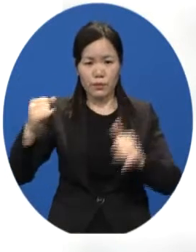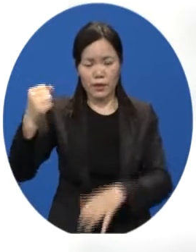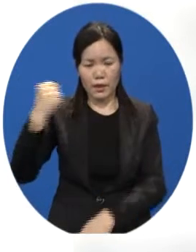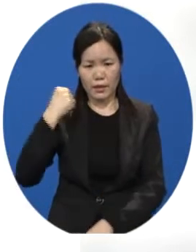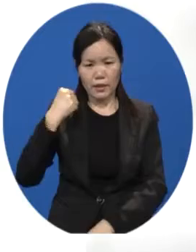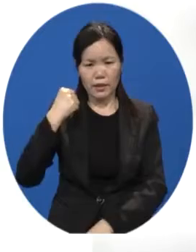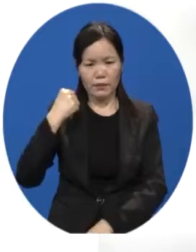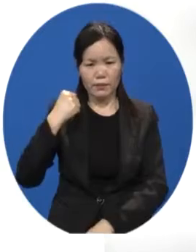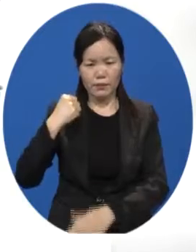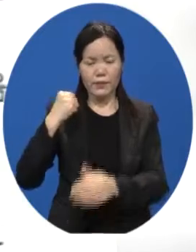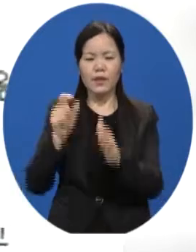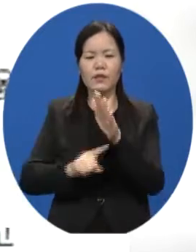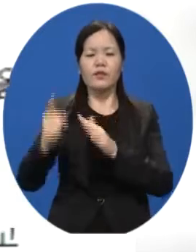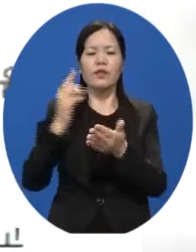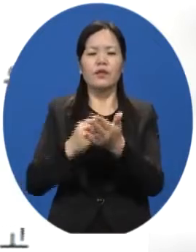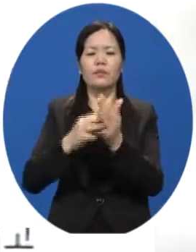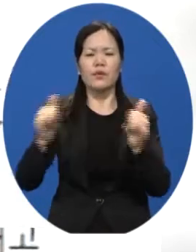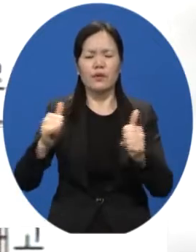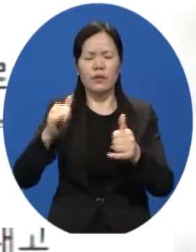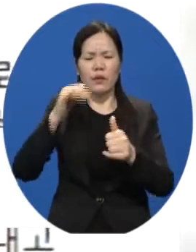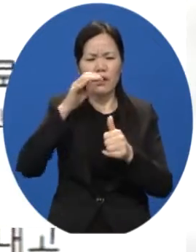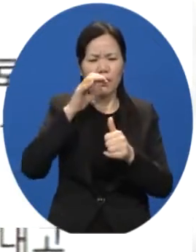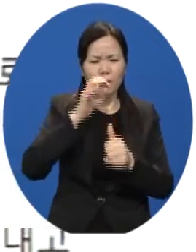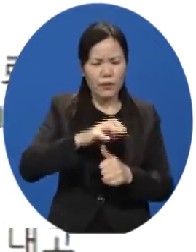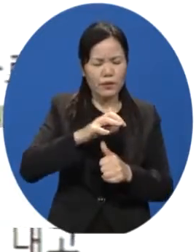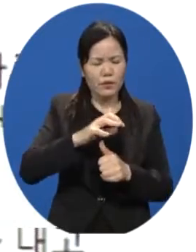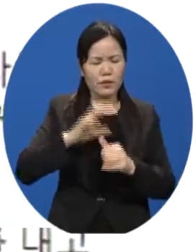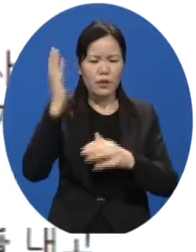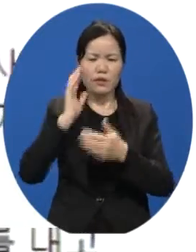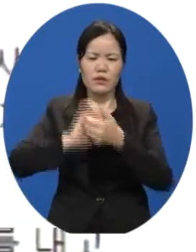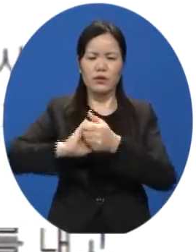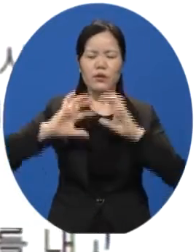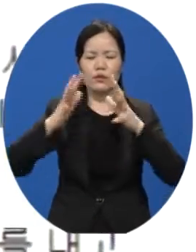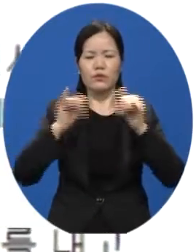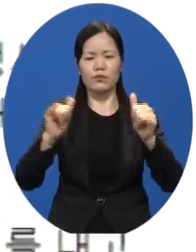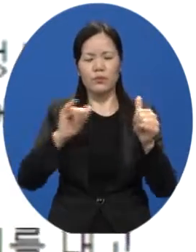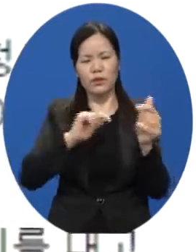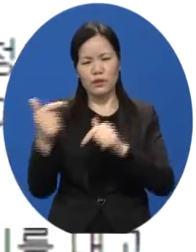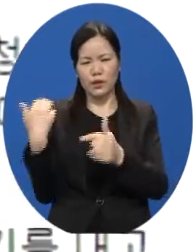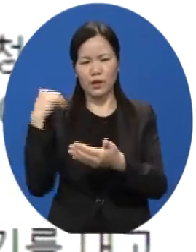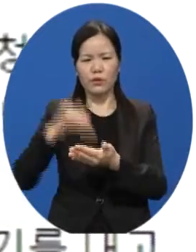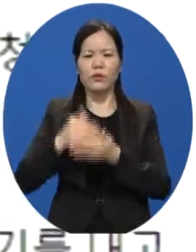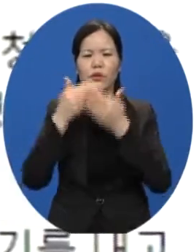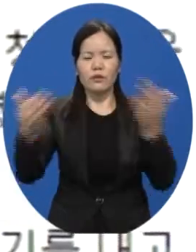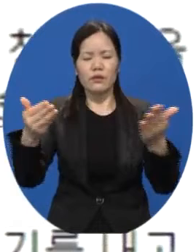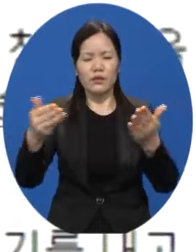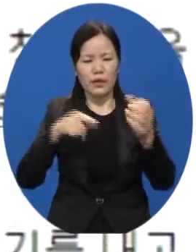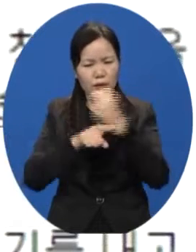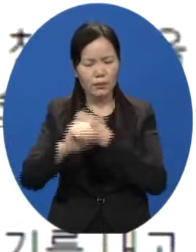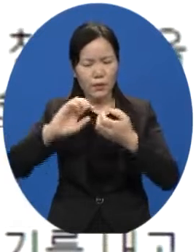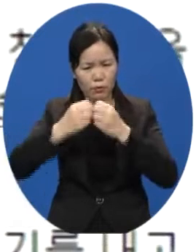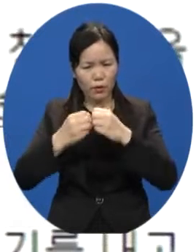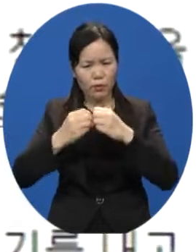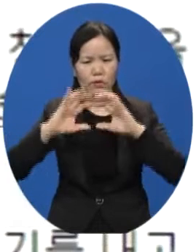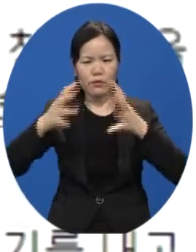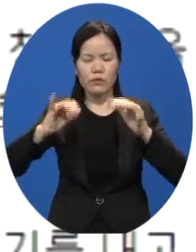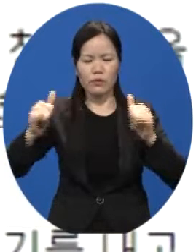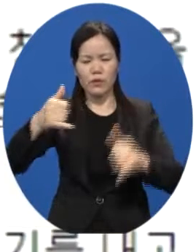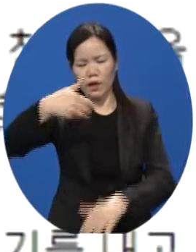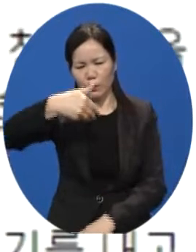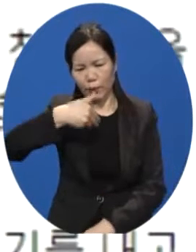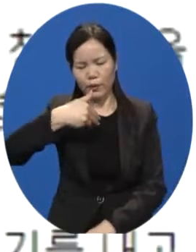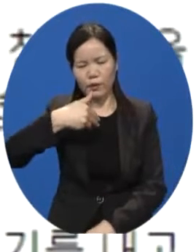수석 대변인은 폐쇄적인 청와대를 국민에게 돌려드린다는 취지를 왜곡했다며 국민 모욕이라고